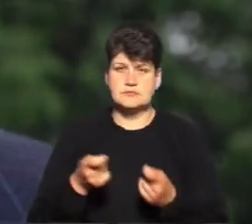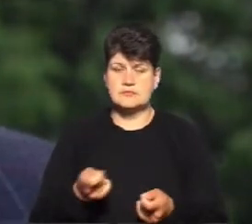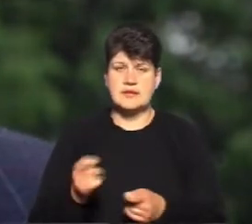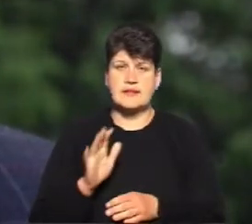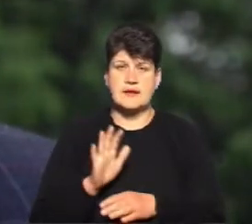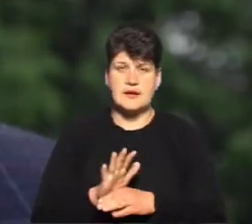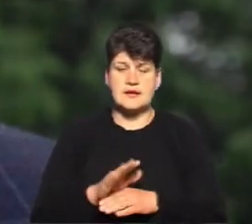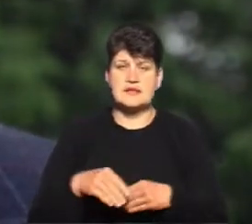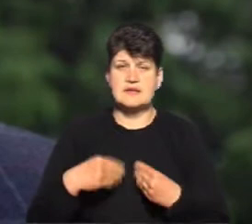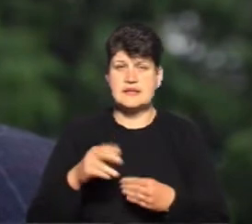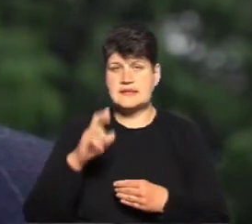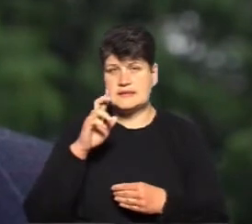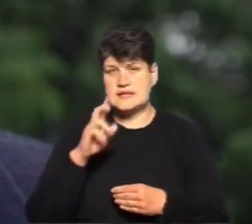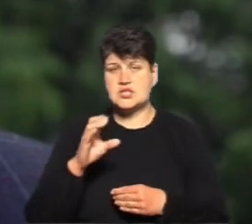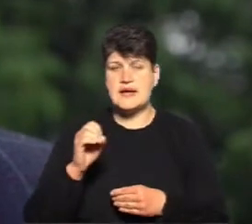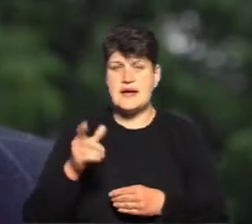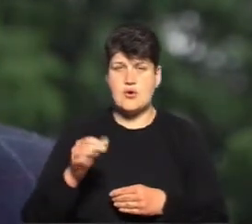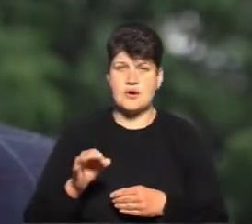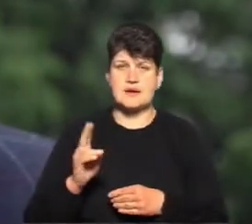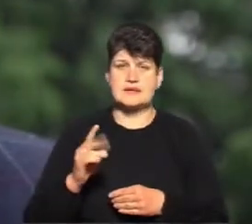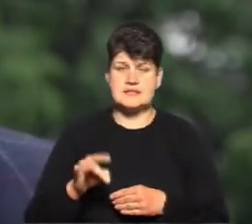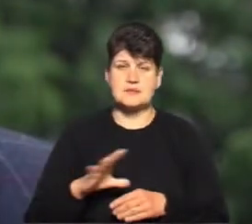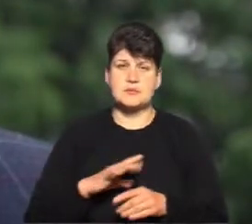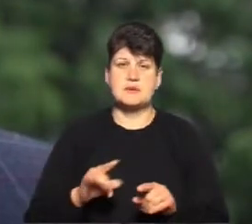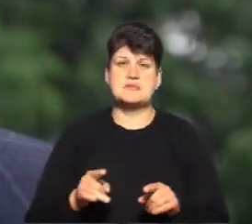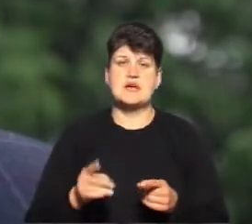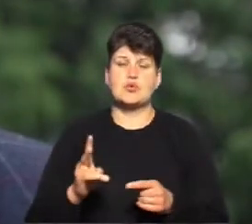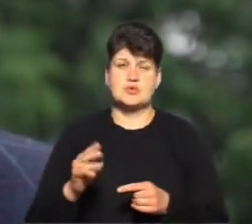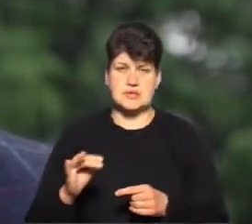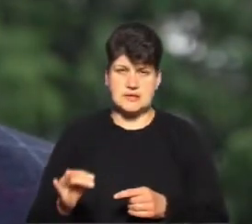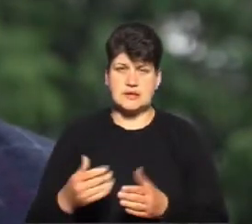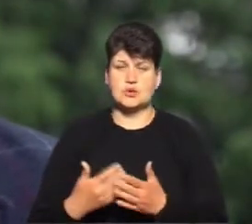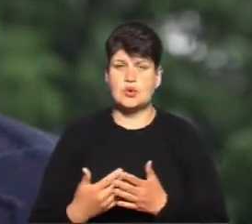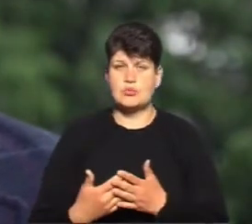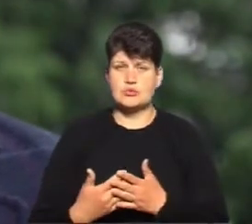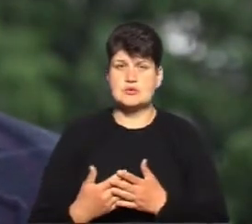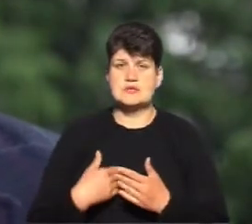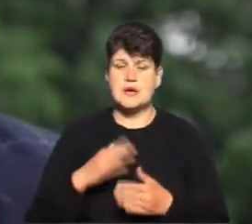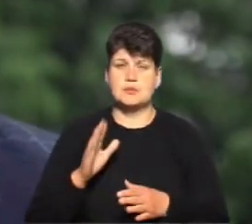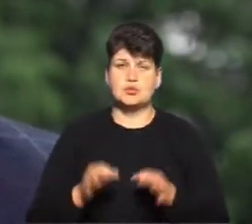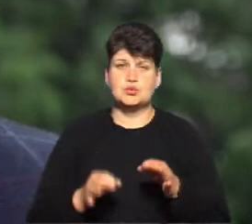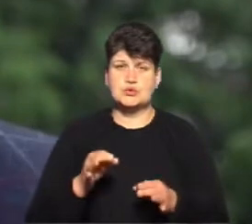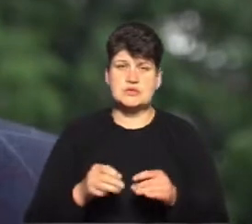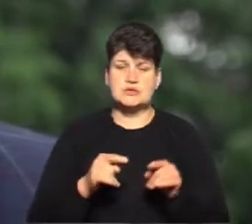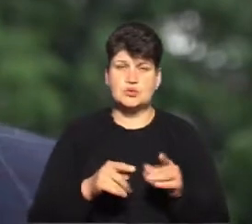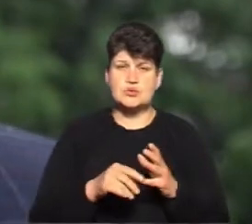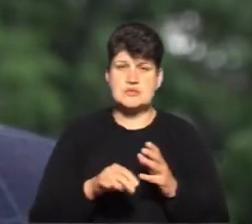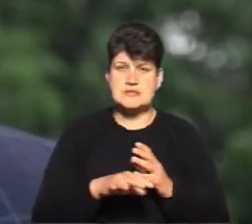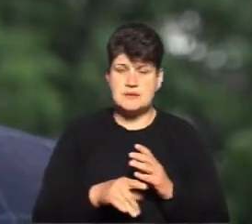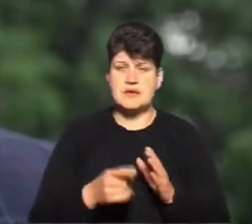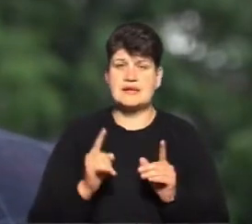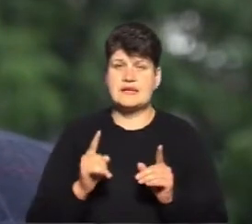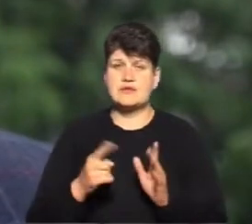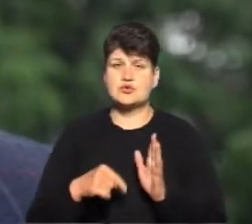Держгеокадастром, і ми будемо в заручниках. Тобто з нами будуть судитися за ту землю, вона, якщо міська рада не схоче